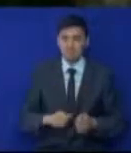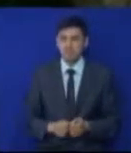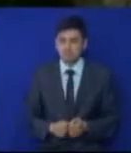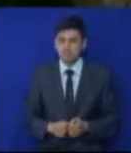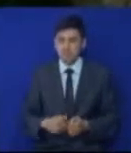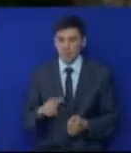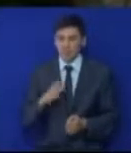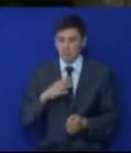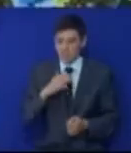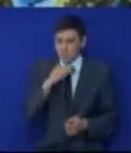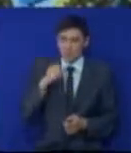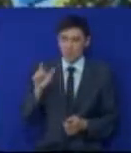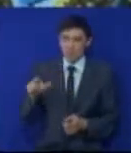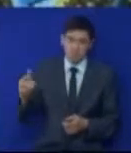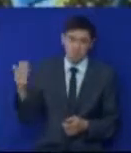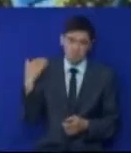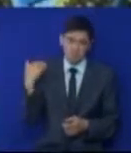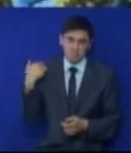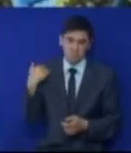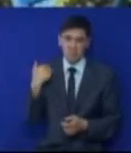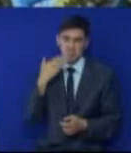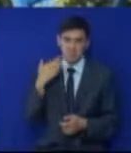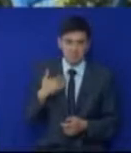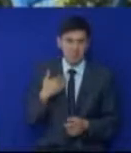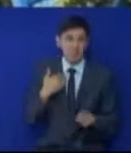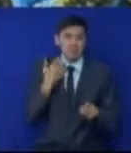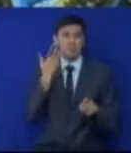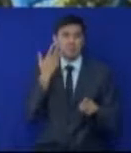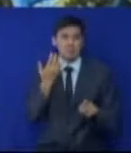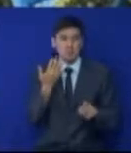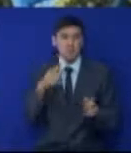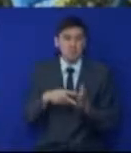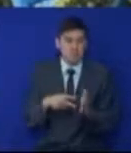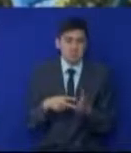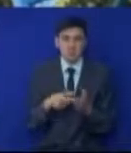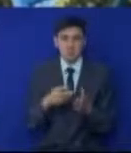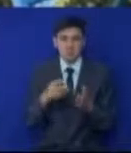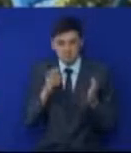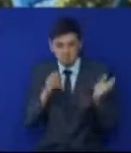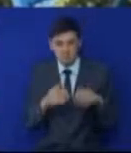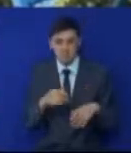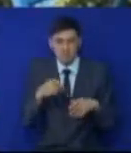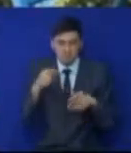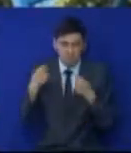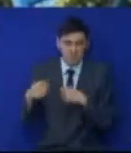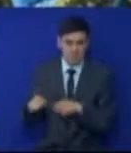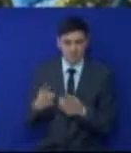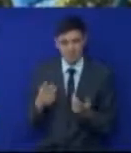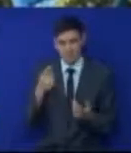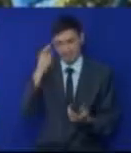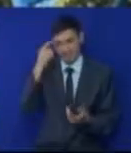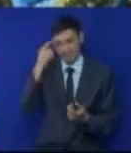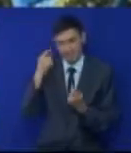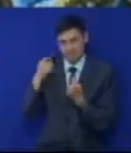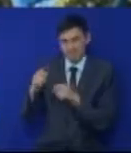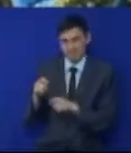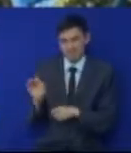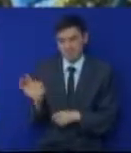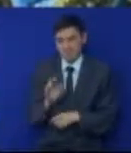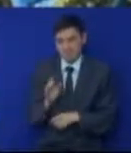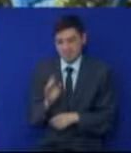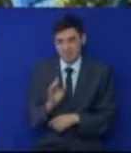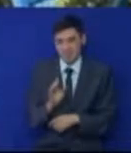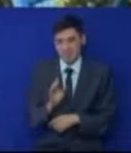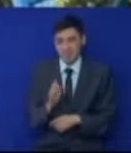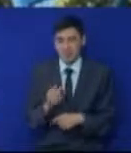болды, қанша тұрады, қаншаға бағалайсыз деген. Енді оны қазір мен енді ол туралы